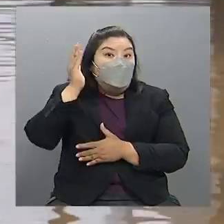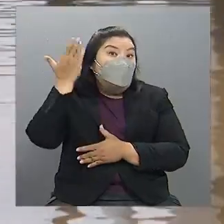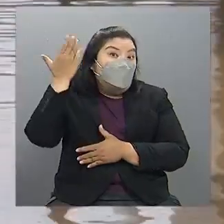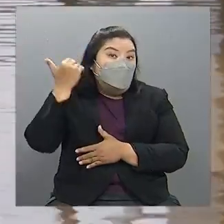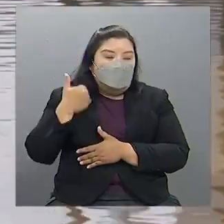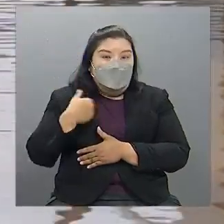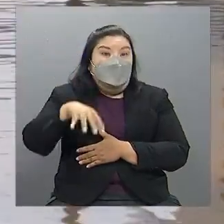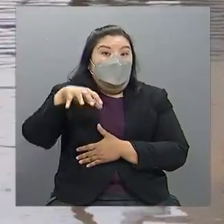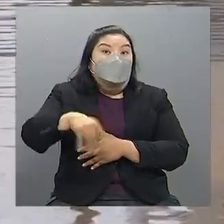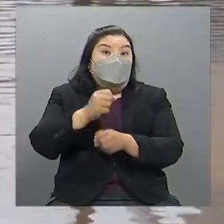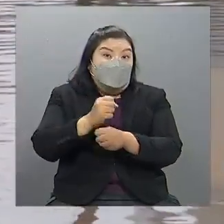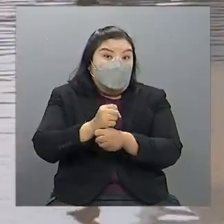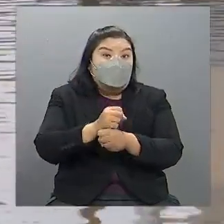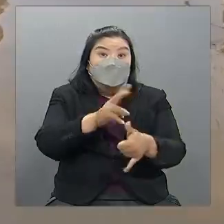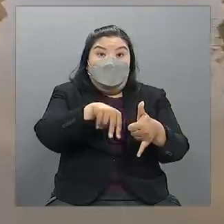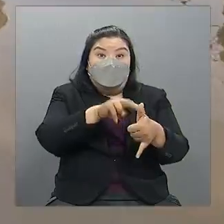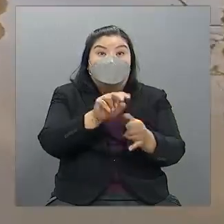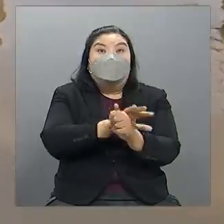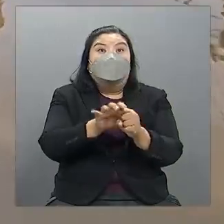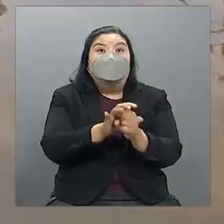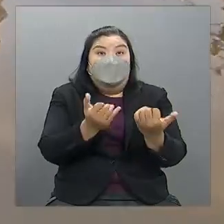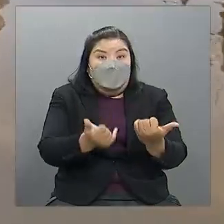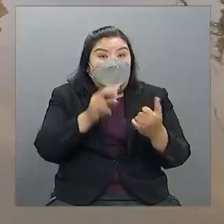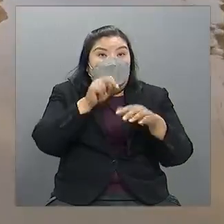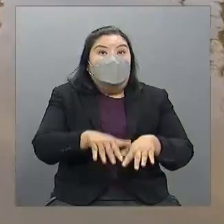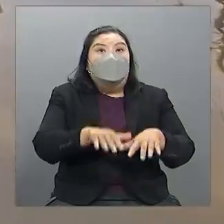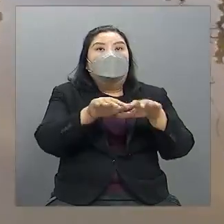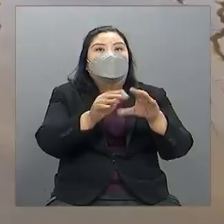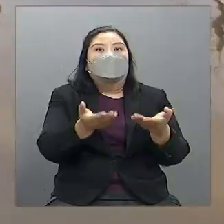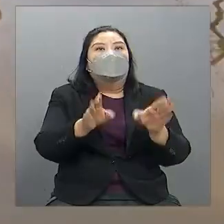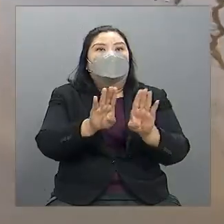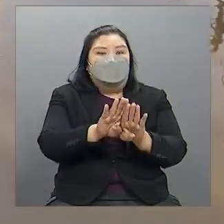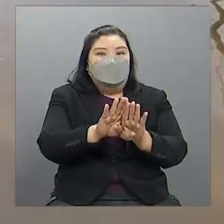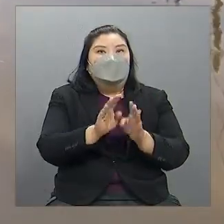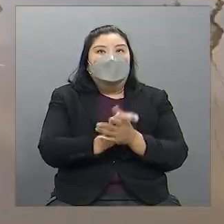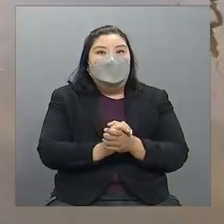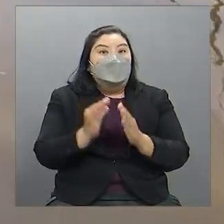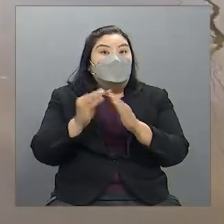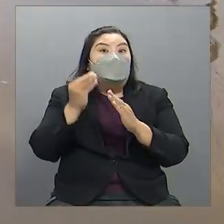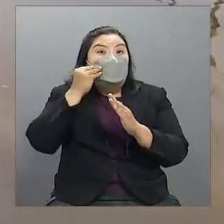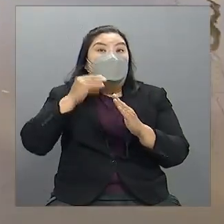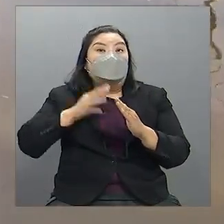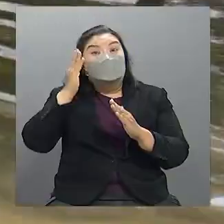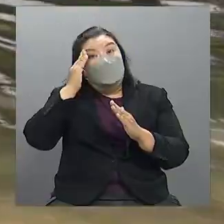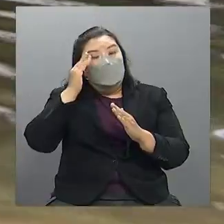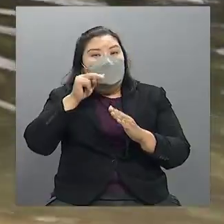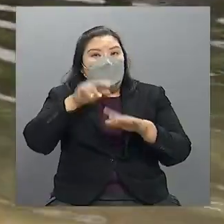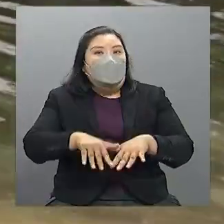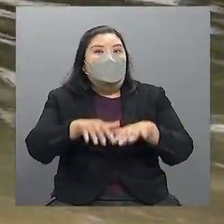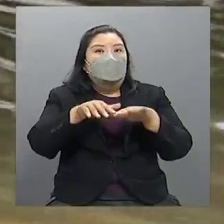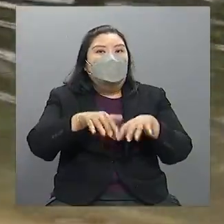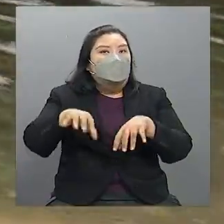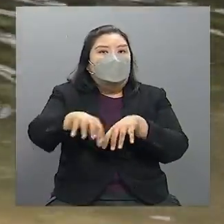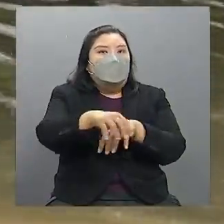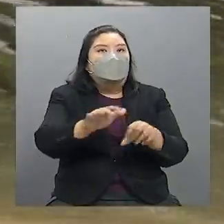โควิด-19ก็ถูกน้ำท่วมจนต้องปิดบริการชั่วคราวค่ะเนื่องจากบ้านพักของเจ้าหน้าที่ได้รับผลกระทบจากน้ำท่วมทั้งหมดและขอให้ผู้ที่มี